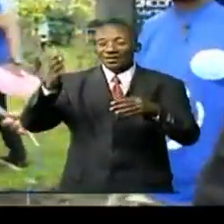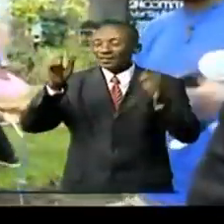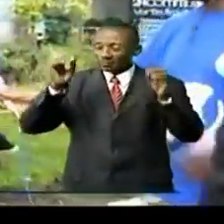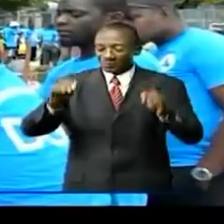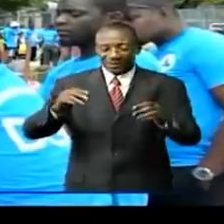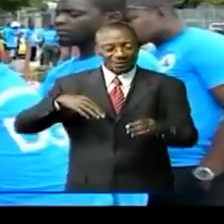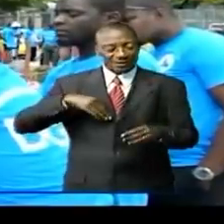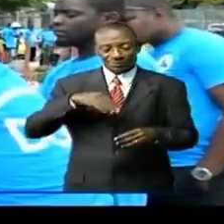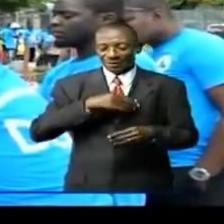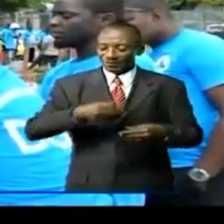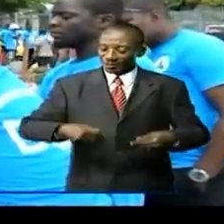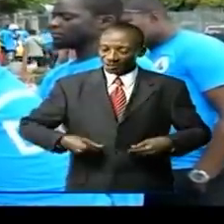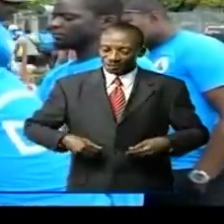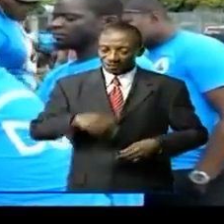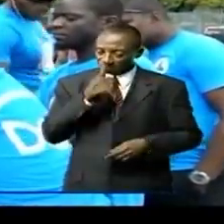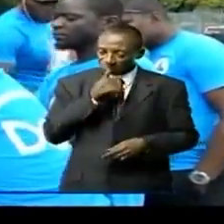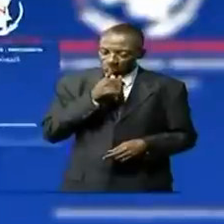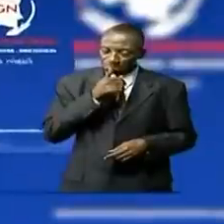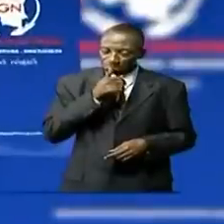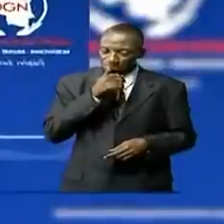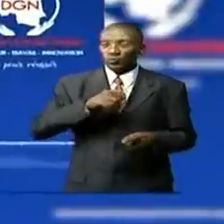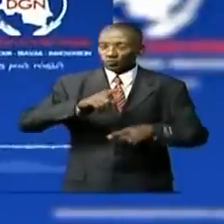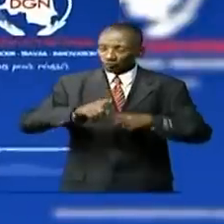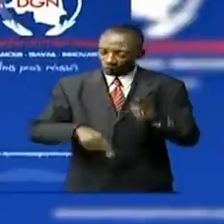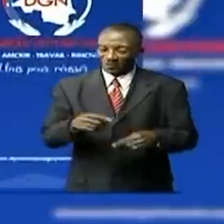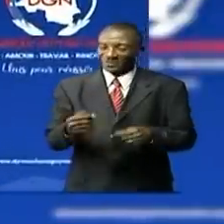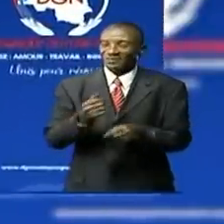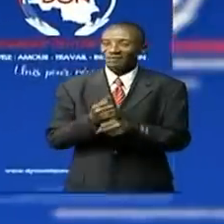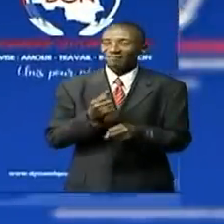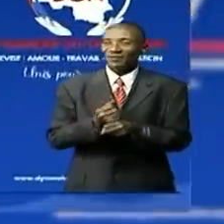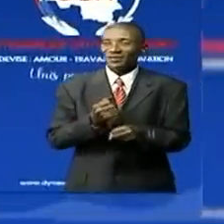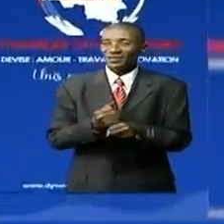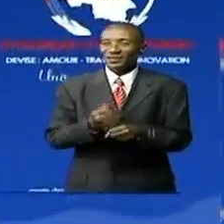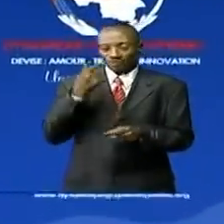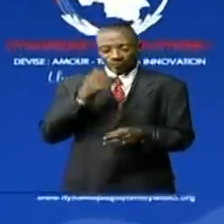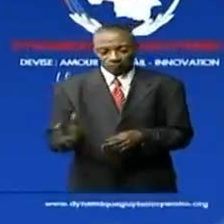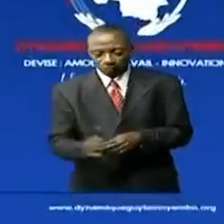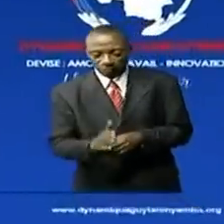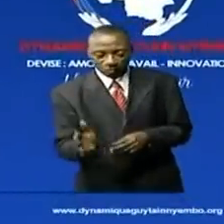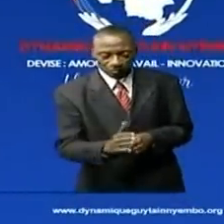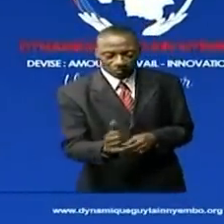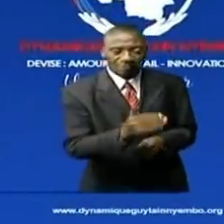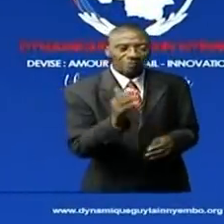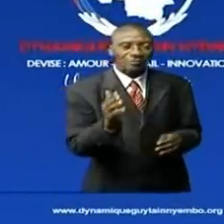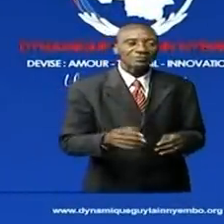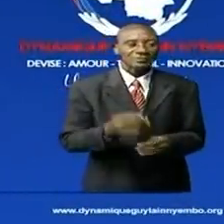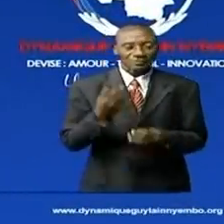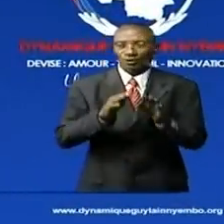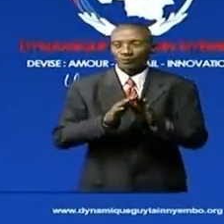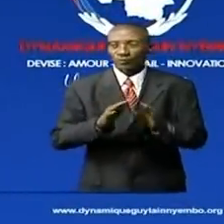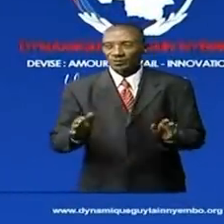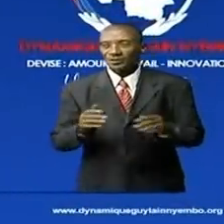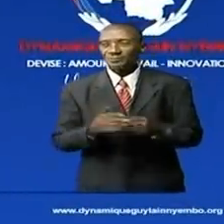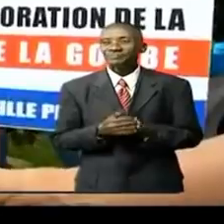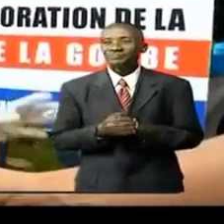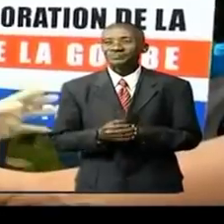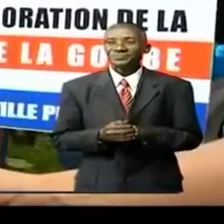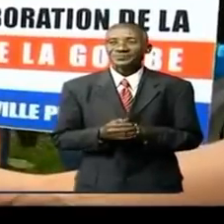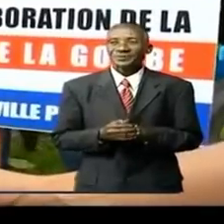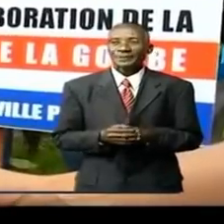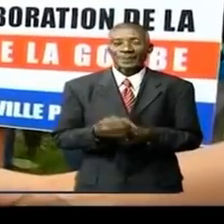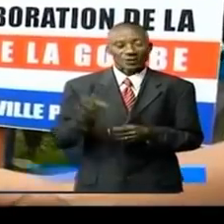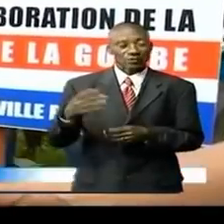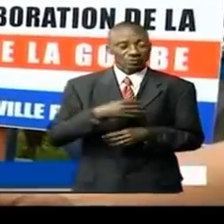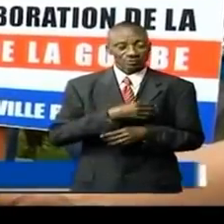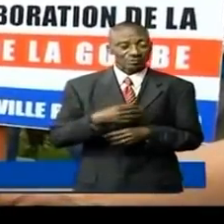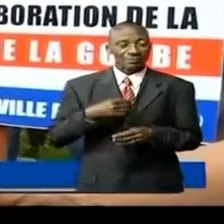lancés aux travaux d'assainissement. La dynamique Guylaine Nyembo a pour mission de promouvoir l'élite congolaise. Vous avez vu,